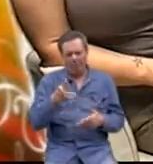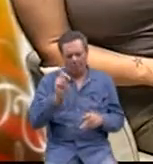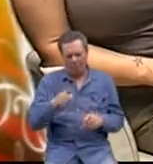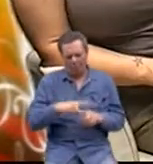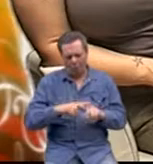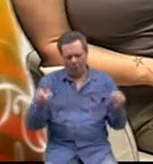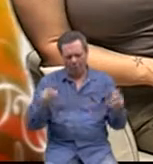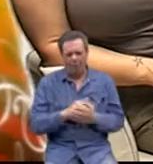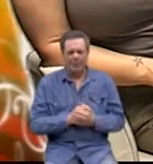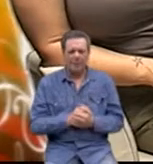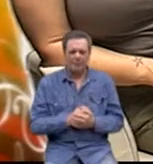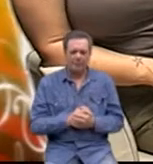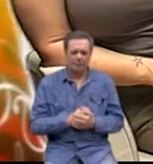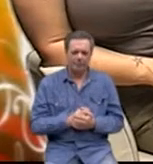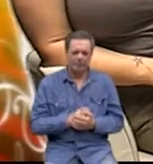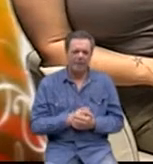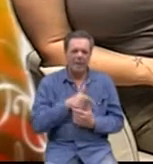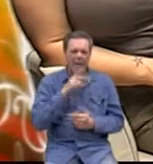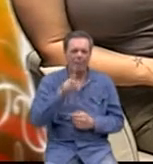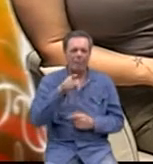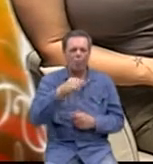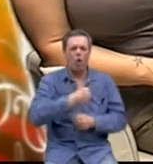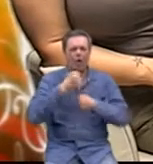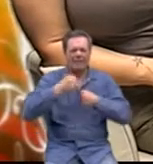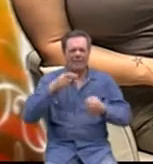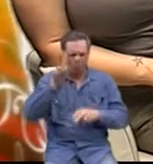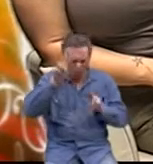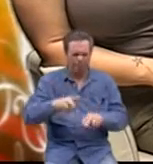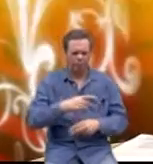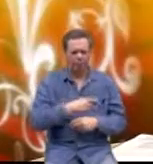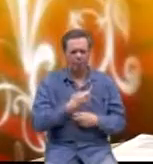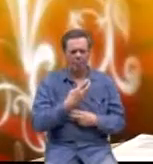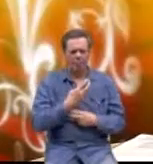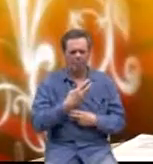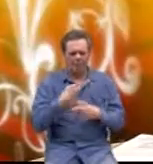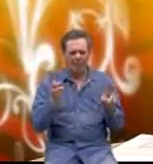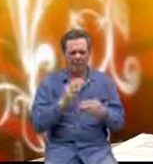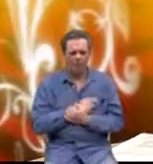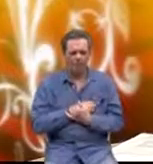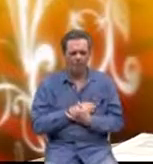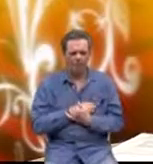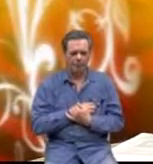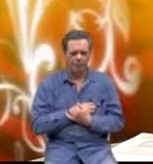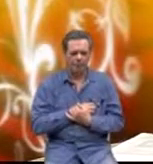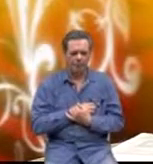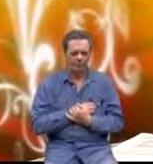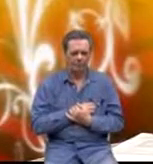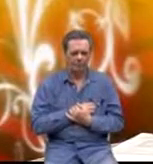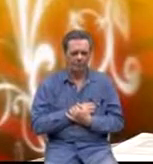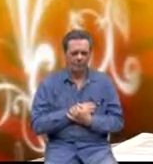među ljudima. Je li istina? Da. Eto, to je to bogatstvo. Vratimo se na vaše... Hoćete mi nešto reći na to?